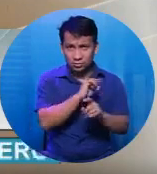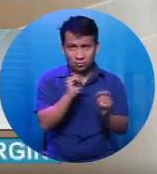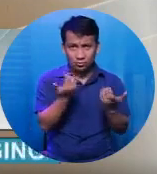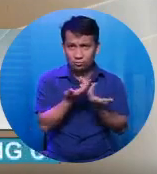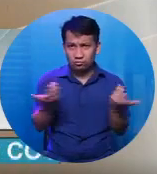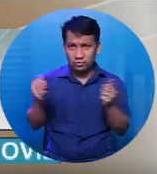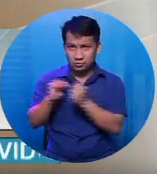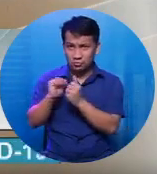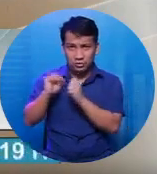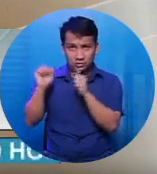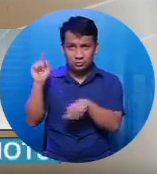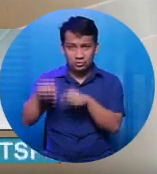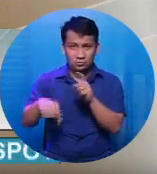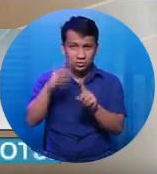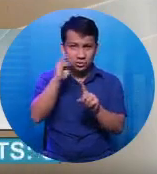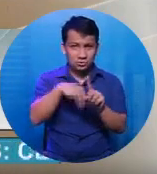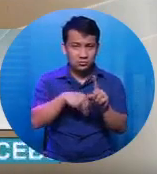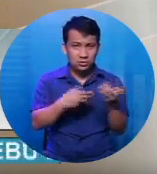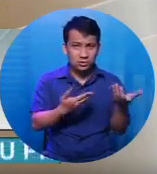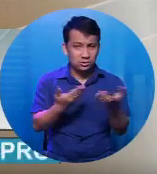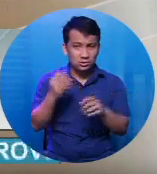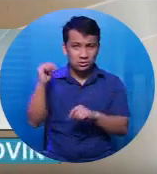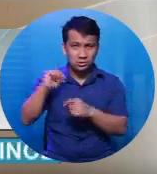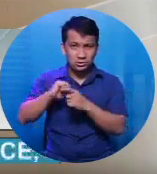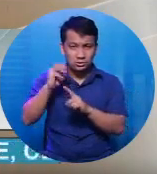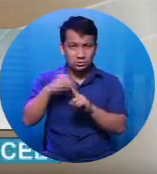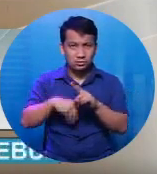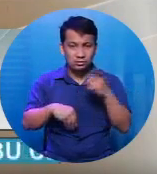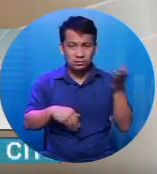ka kay Mrs. since March?